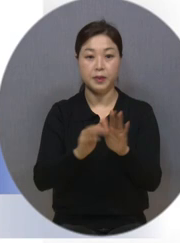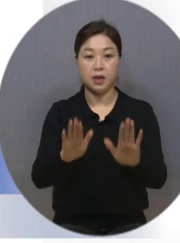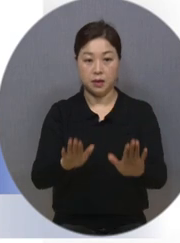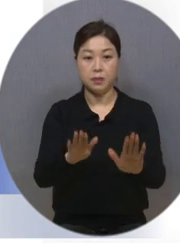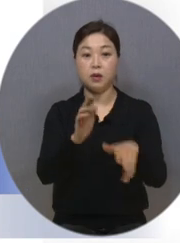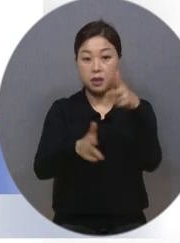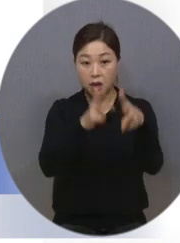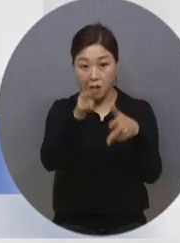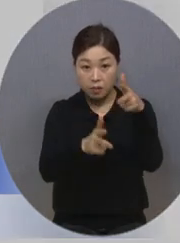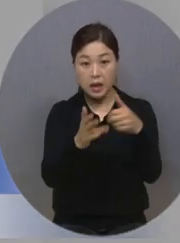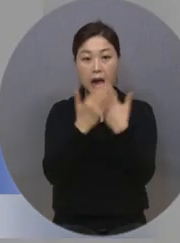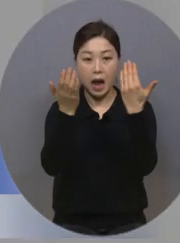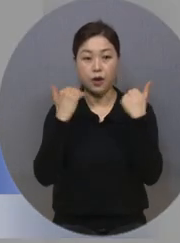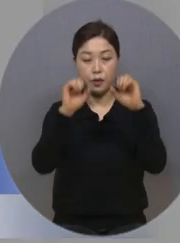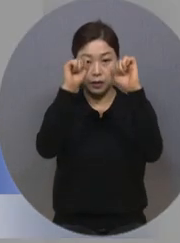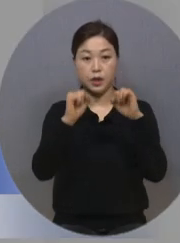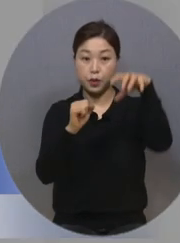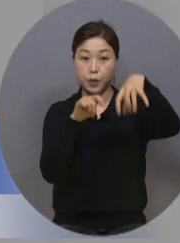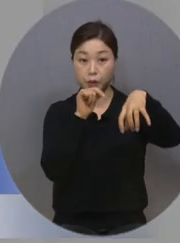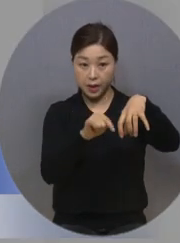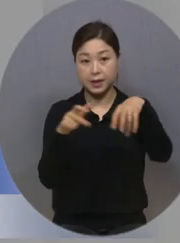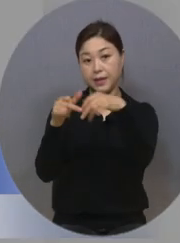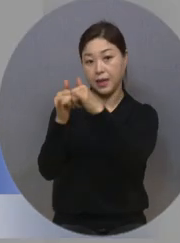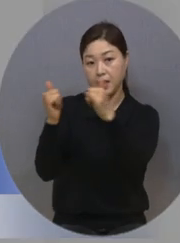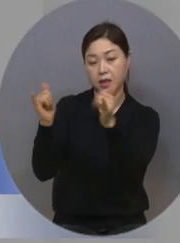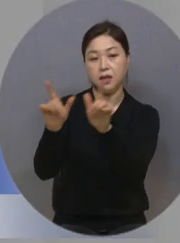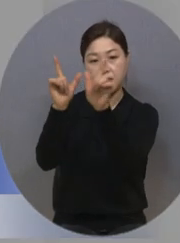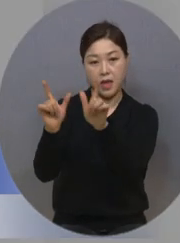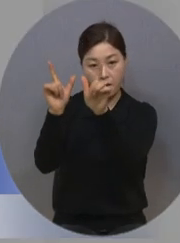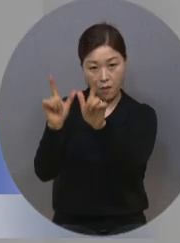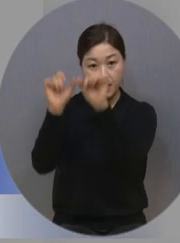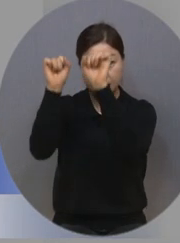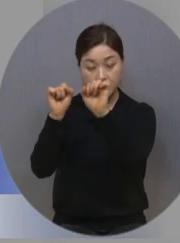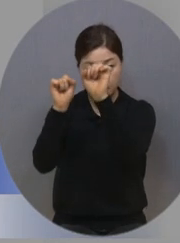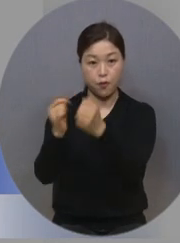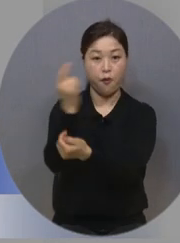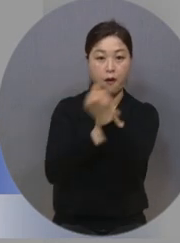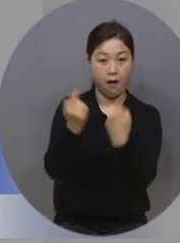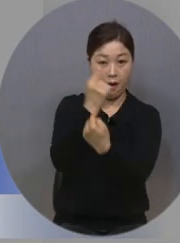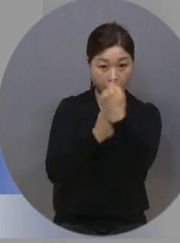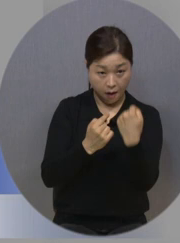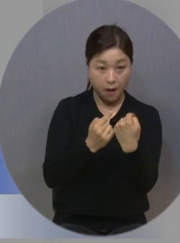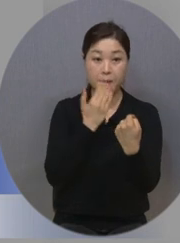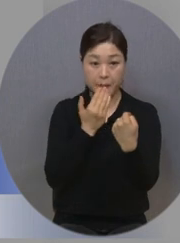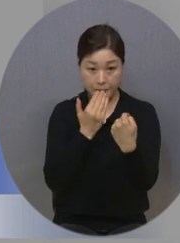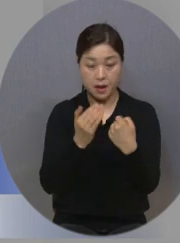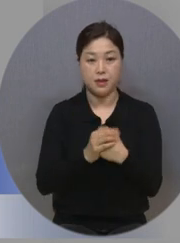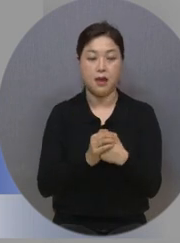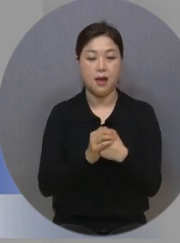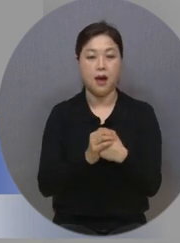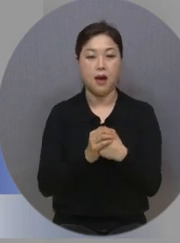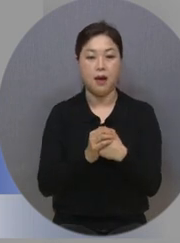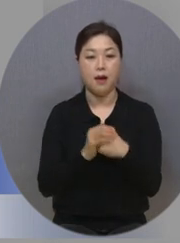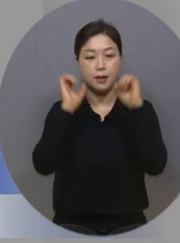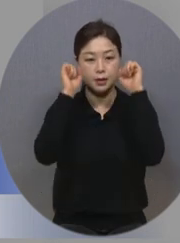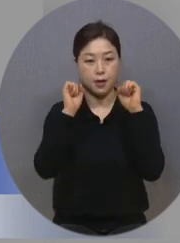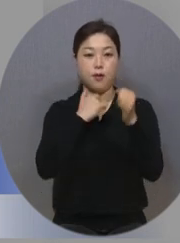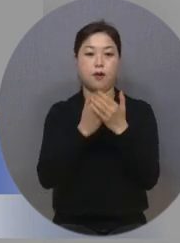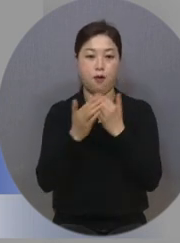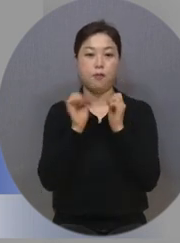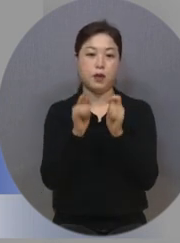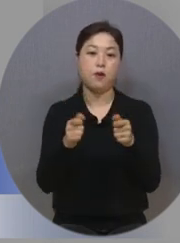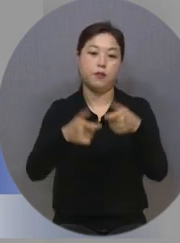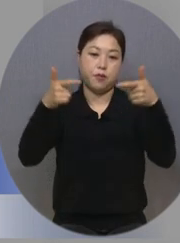학교 체육시설을 활용해 장애인의 생활체육시설 접근성을 높이고 체육 참여 기회를 확대하기 위해